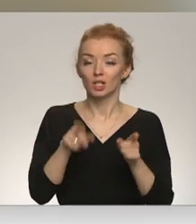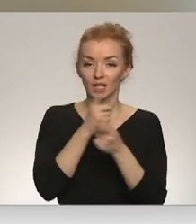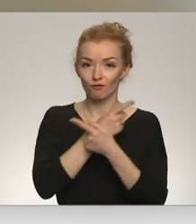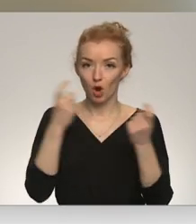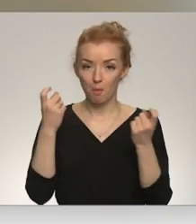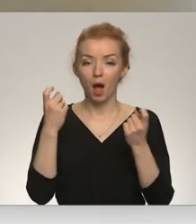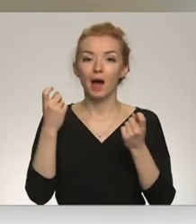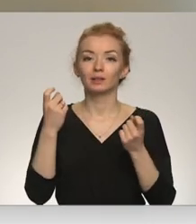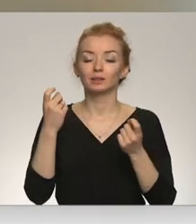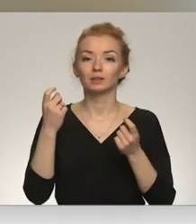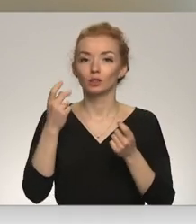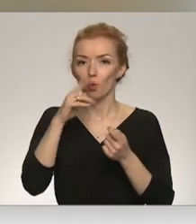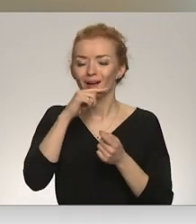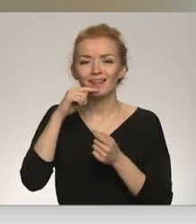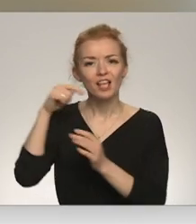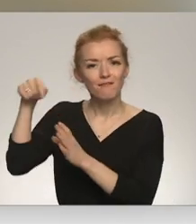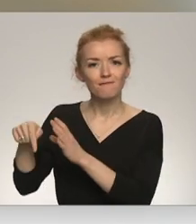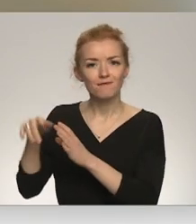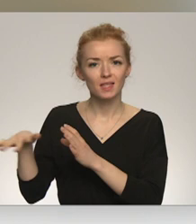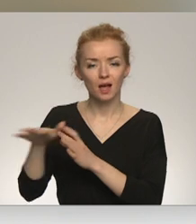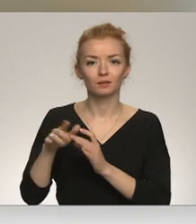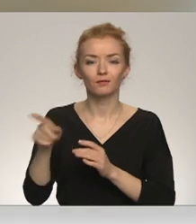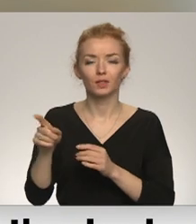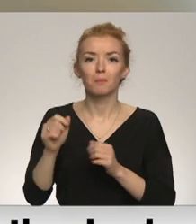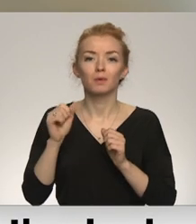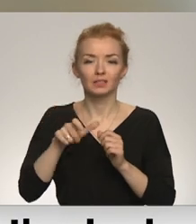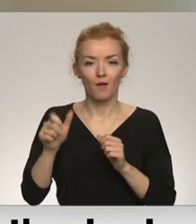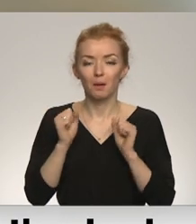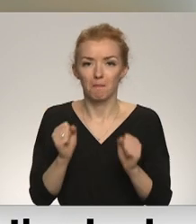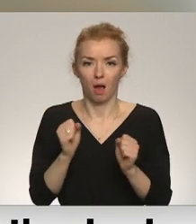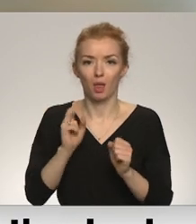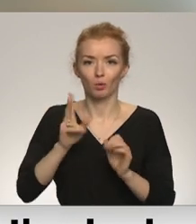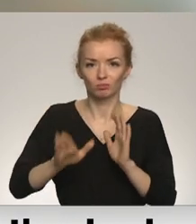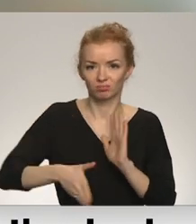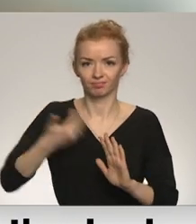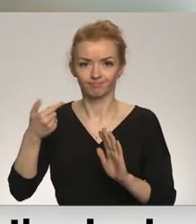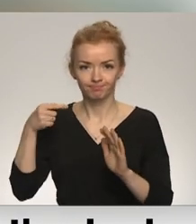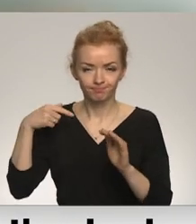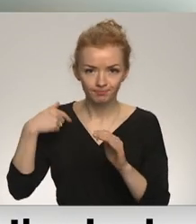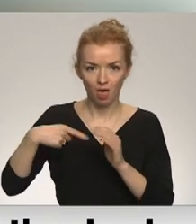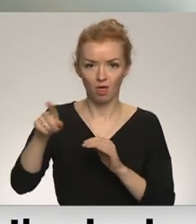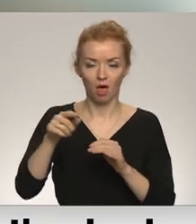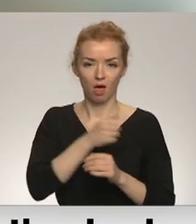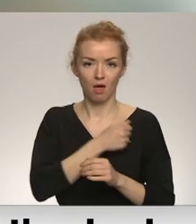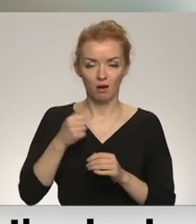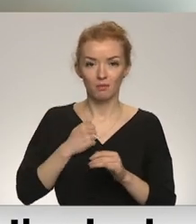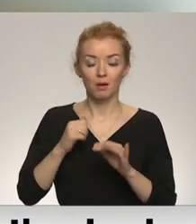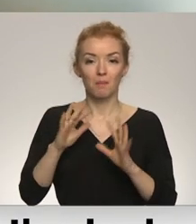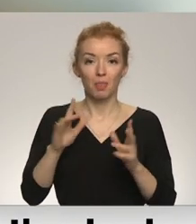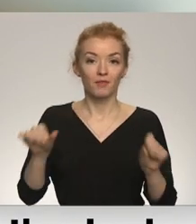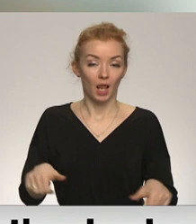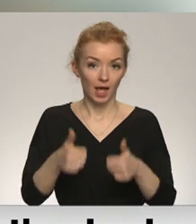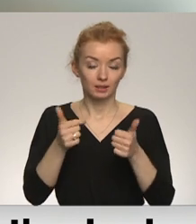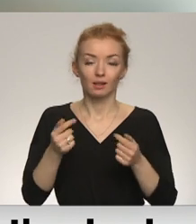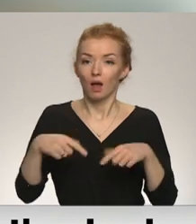nāk no pašas Krievijas iekšienes, no tiem, kas baidās, ka viņus tuvākā laikā varētu iesaukt, bet vienlaikus,